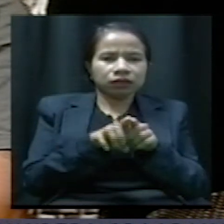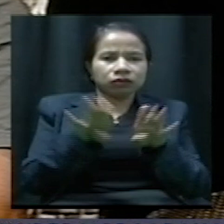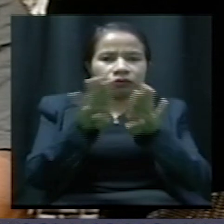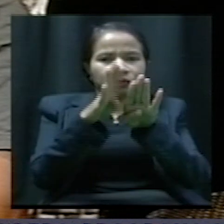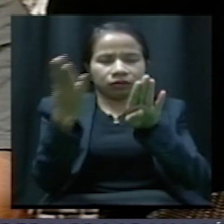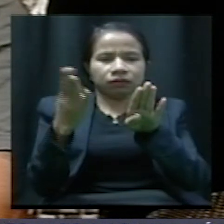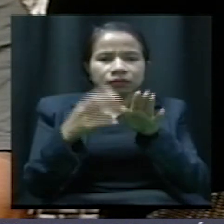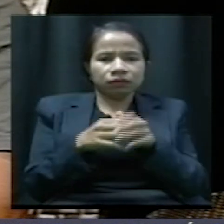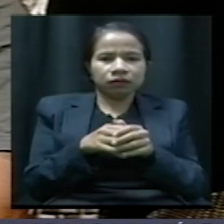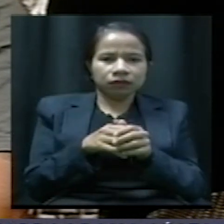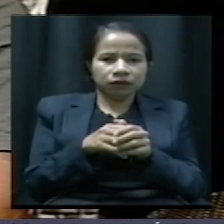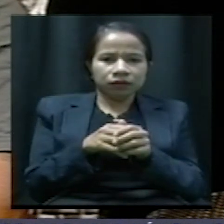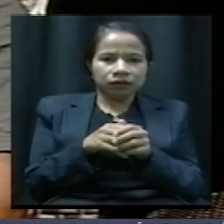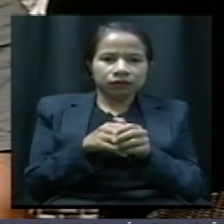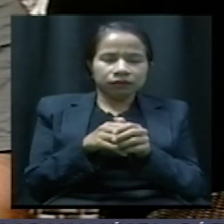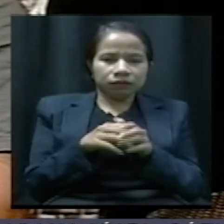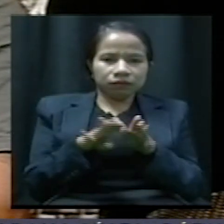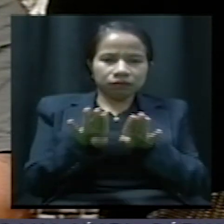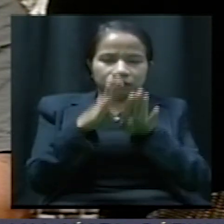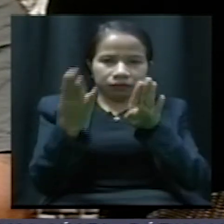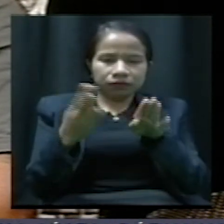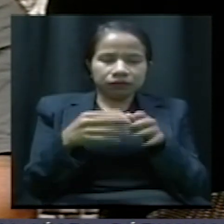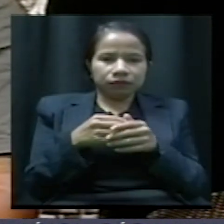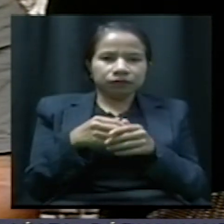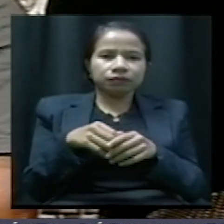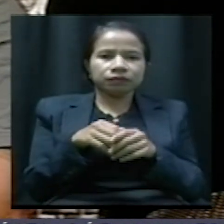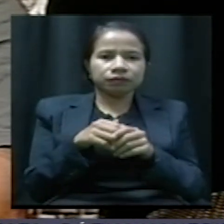kata odomatan ne, baik tenia umakain, baik tenia